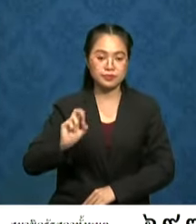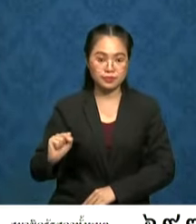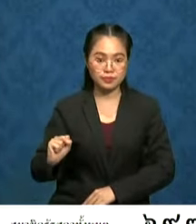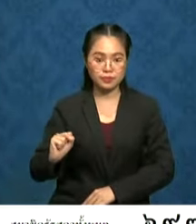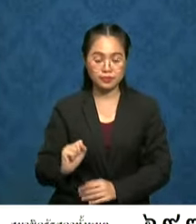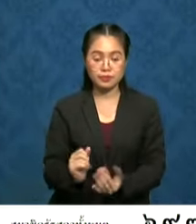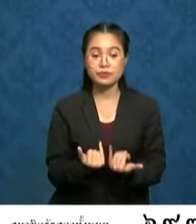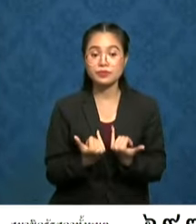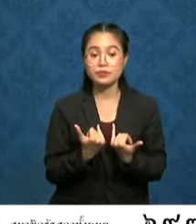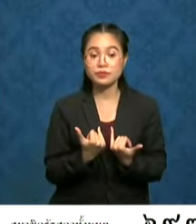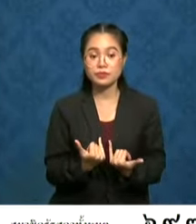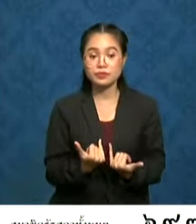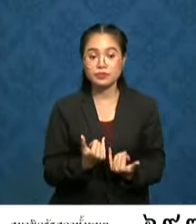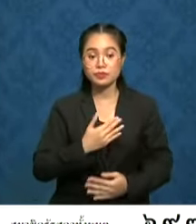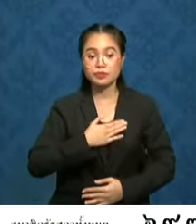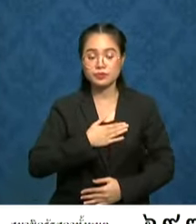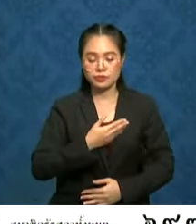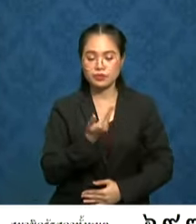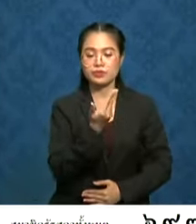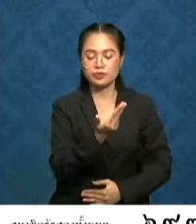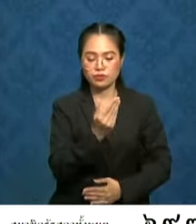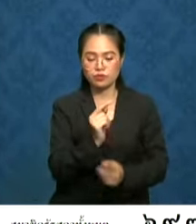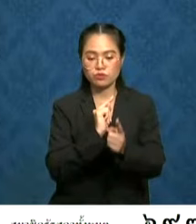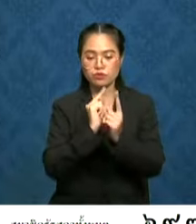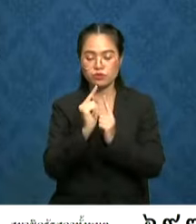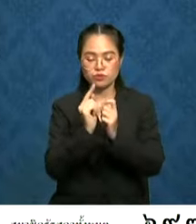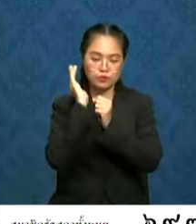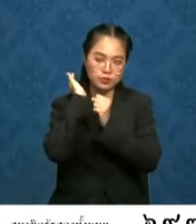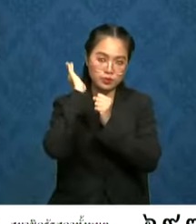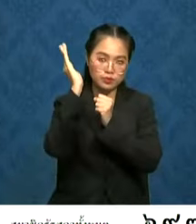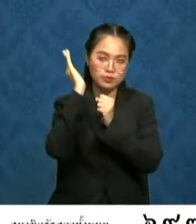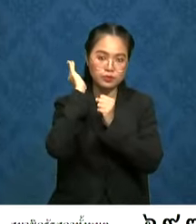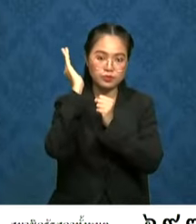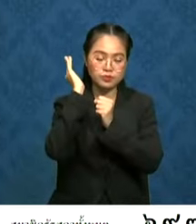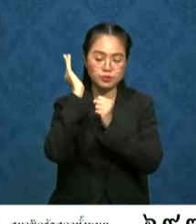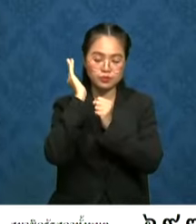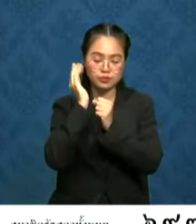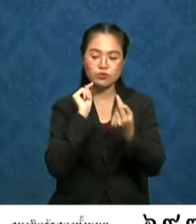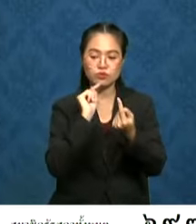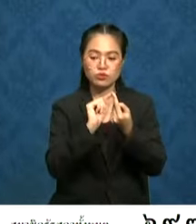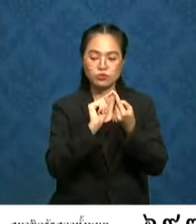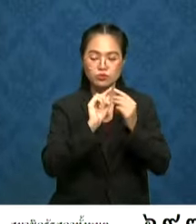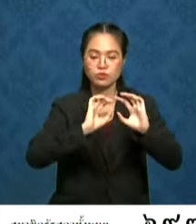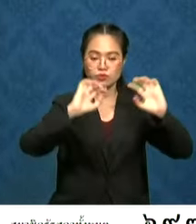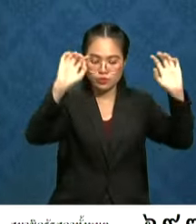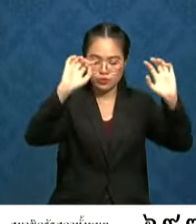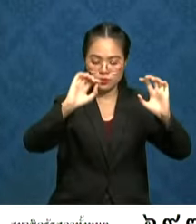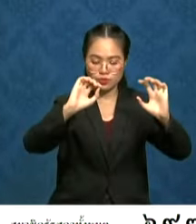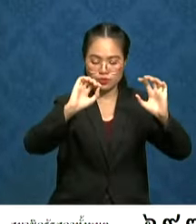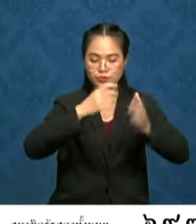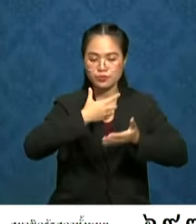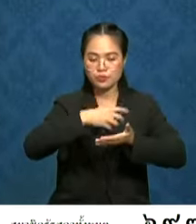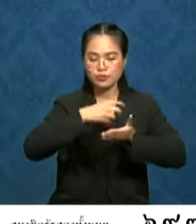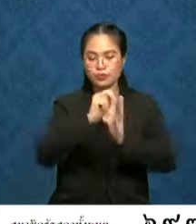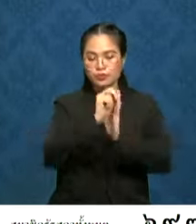วันนี้ดิฉันจะขอมีส่วนร่วมอภิปรายในการแถลงนโยบายของรัฐบาลในส่วนของประเด็นนโย